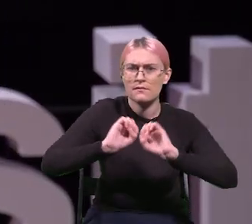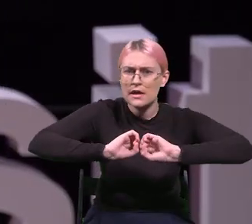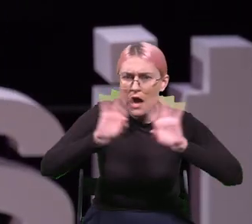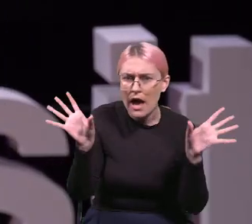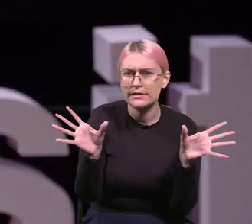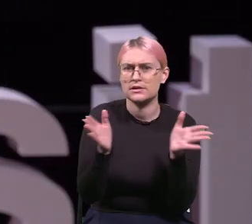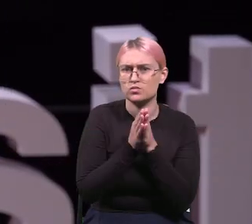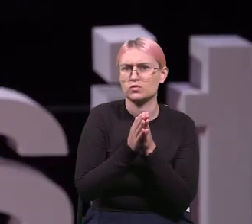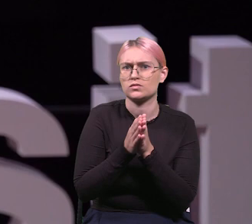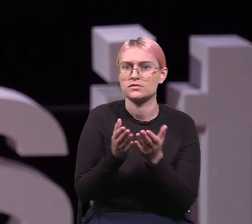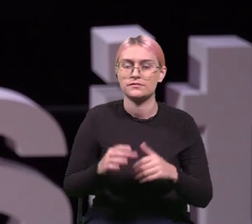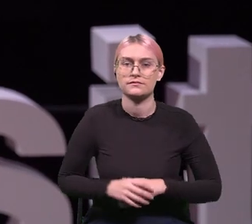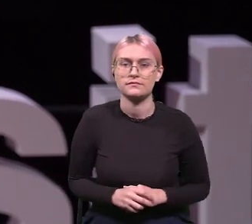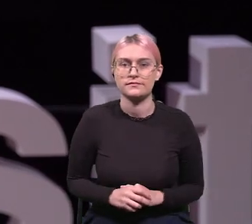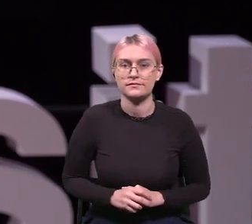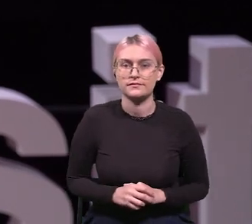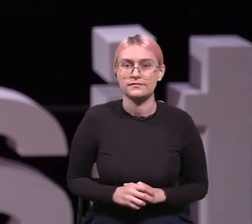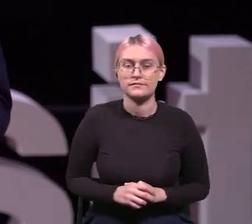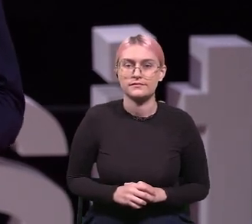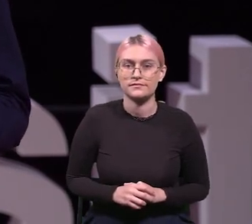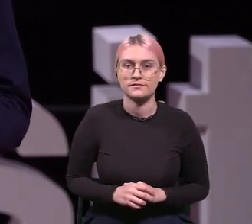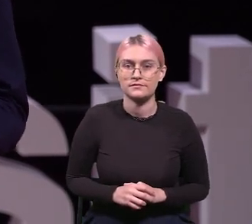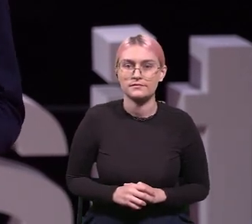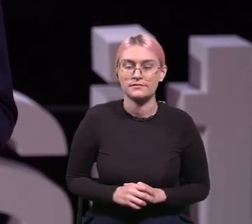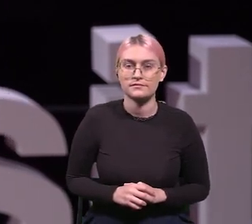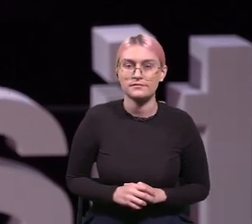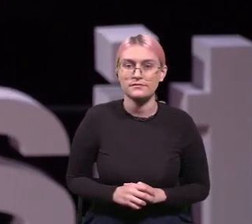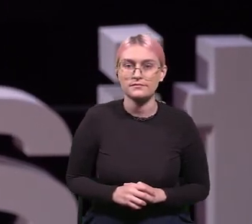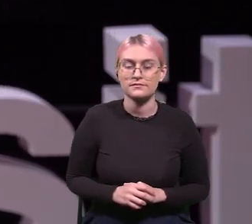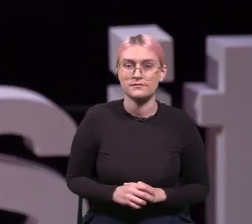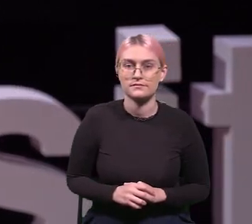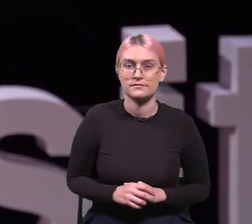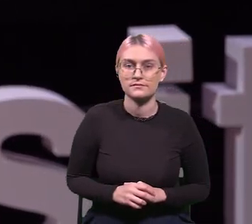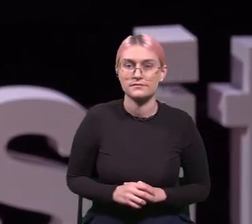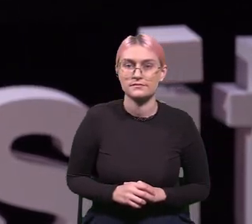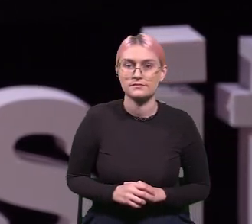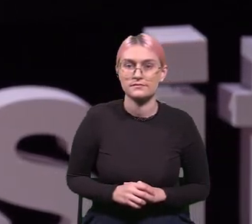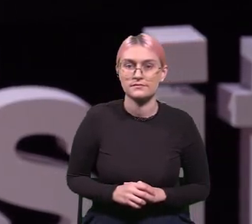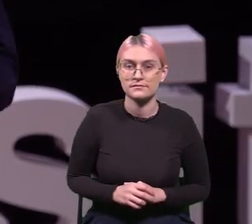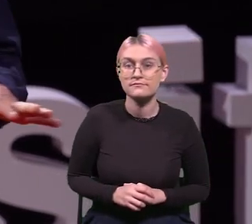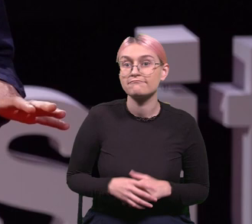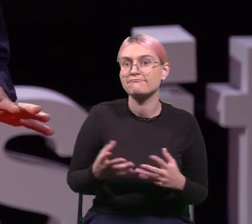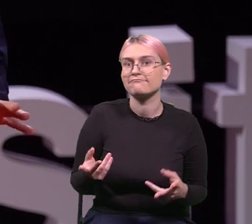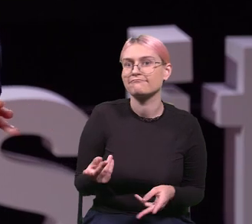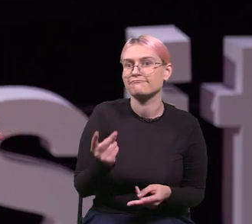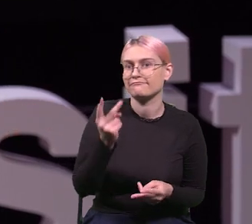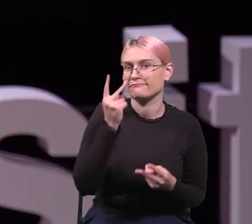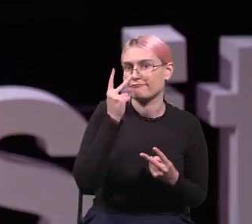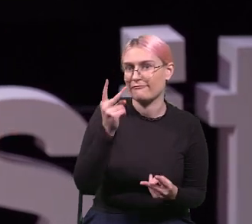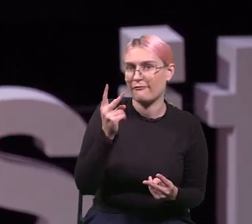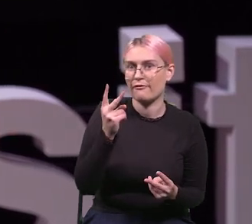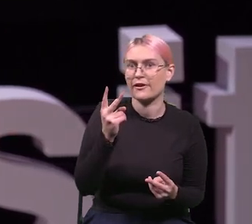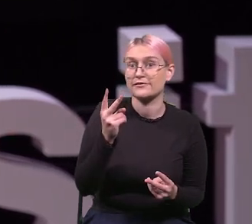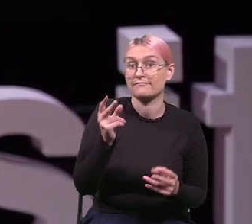w życiu Polaków, w tym usamodzielnieniu młodych ludzi. No dobrze, spróbujmy odłożyć na chwilę ten